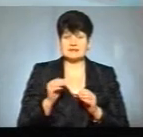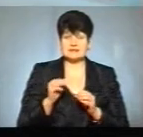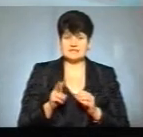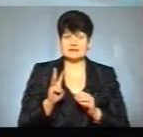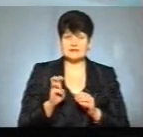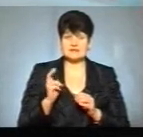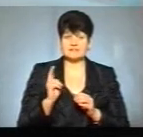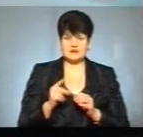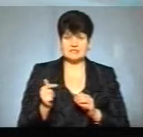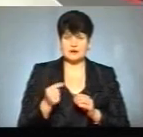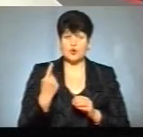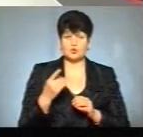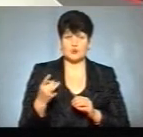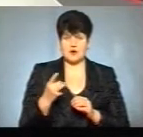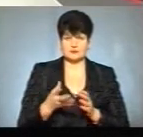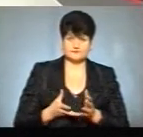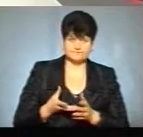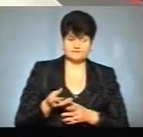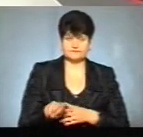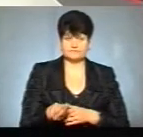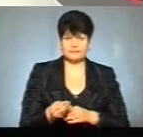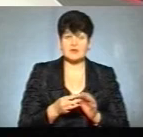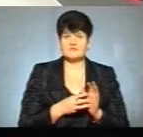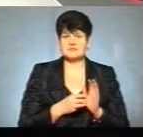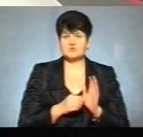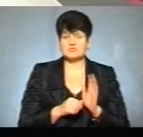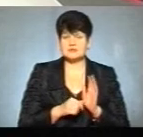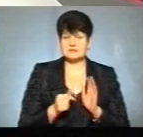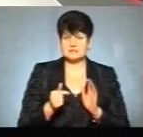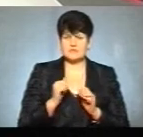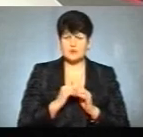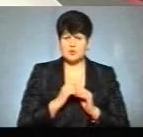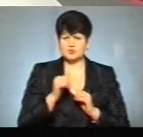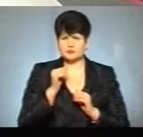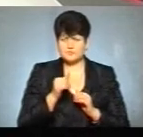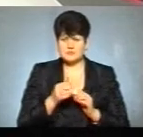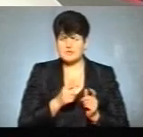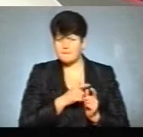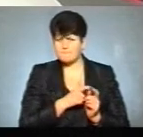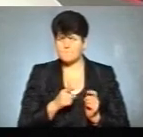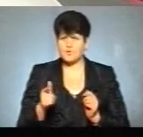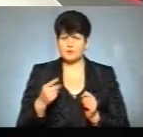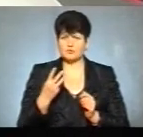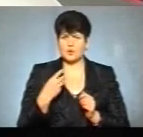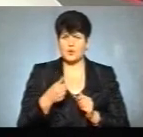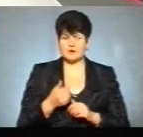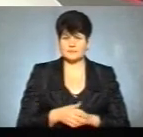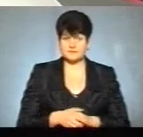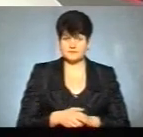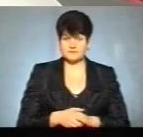320 гривень разова виплата і 860 гривень щомісяця протягом 3 років.